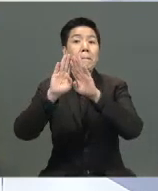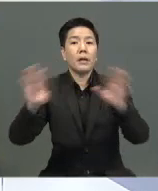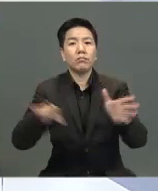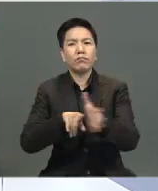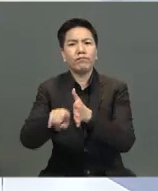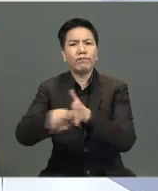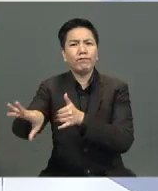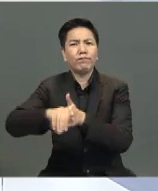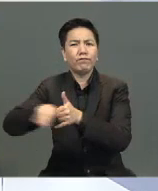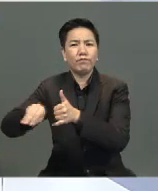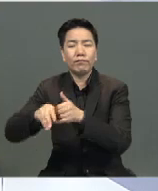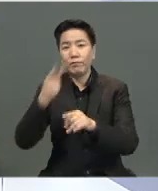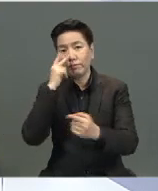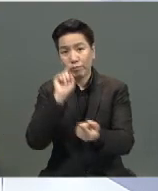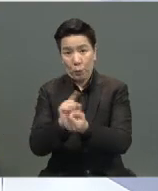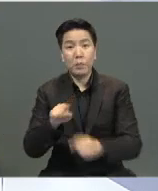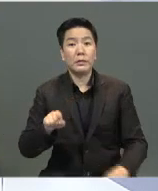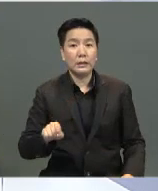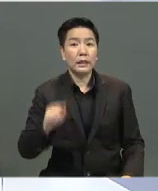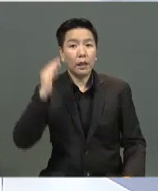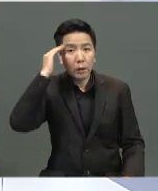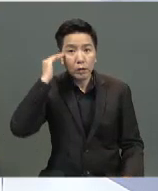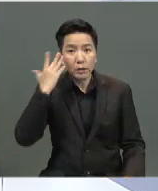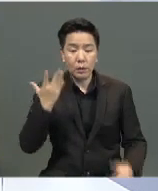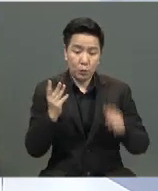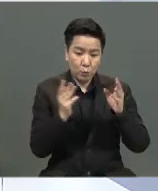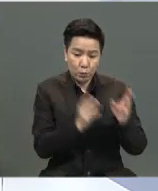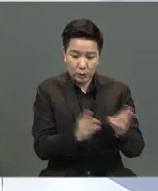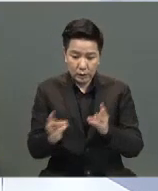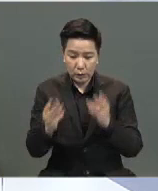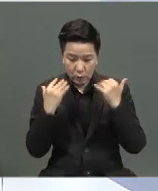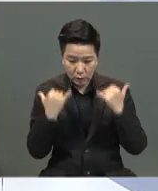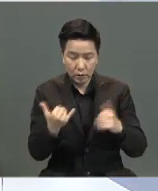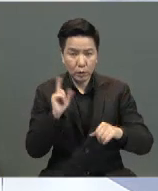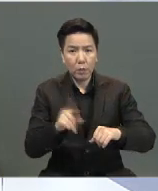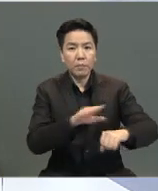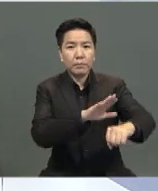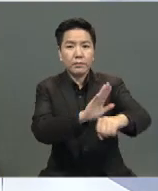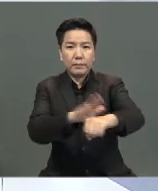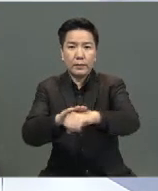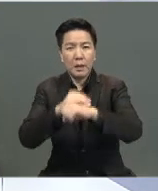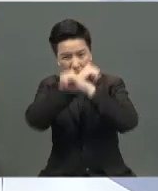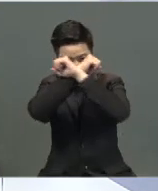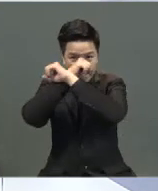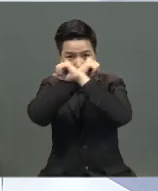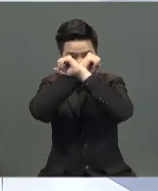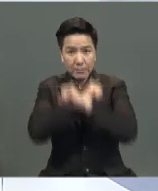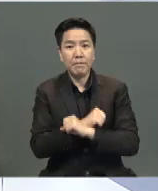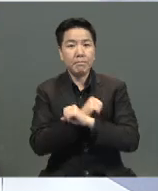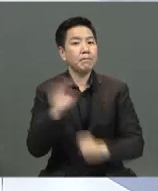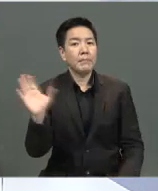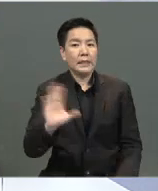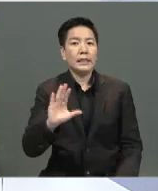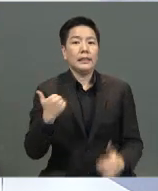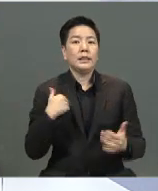็ ผู้ติดเชื้อรายใหม่นะครับก็หลายๆมาตรการที่จะออกมาตอนนี้คือต้องย้ำอยู่เสมอว่าการอย่าเพิ่งตกนะครับท